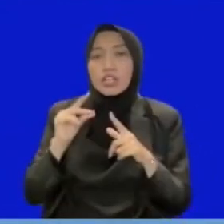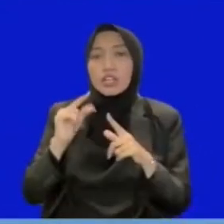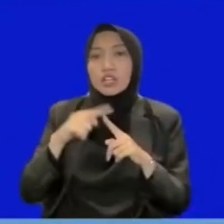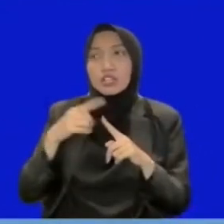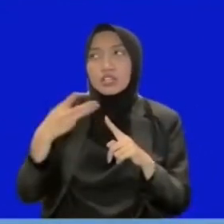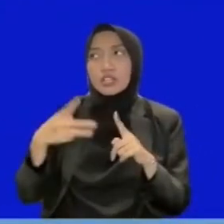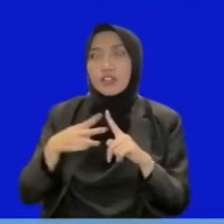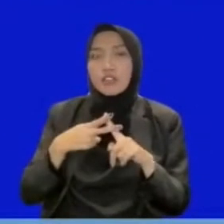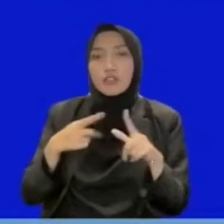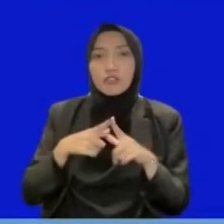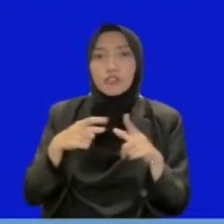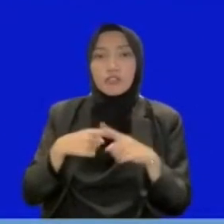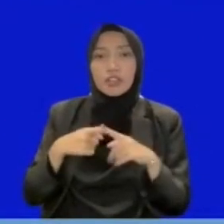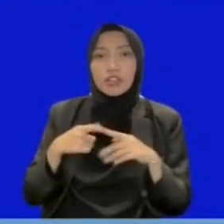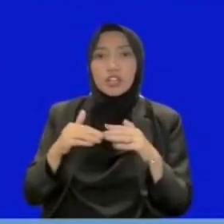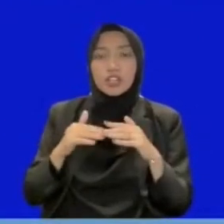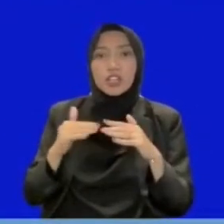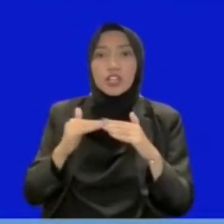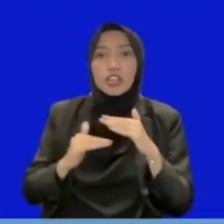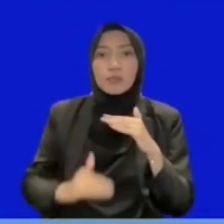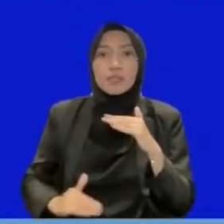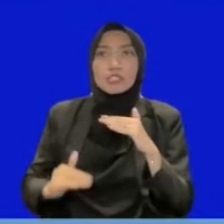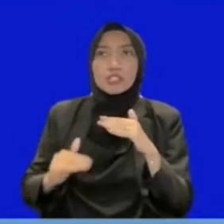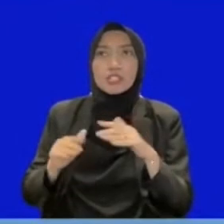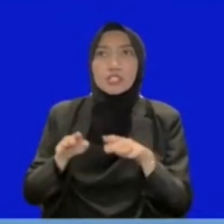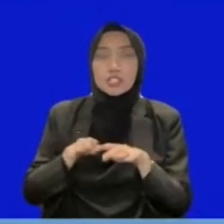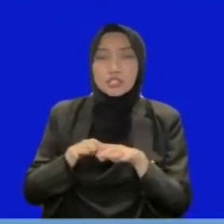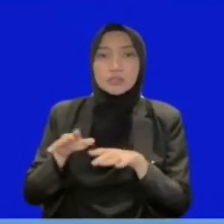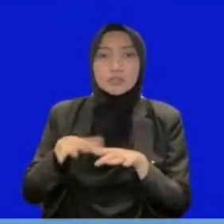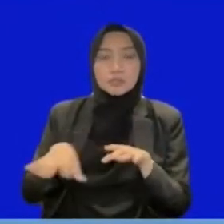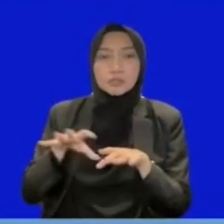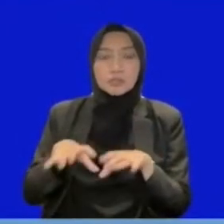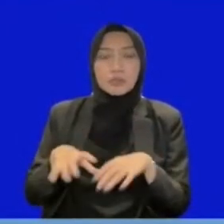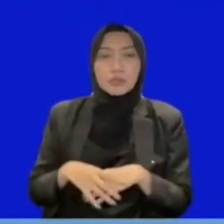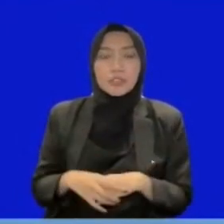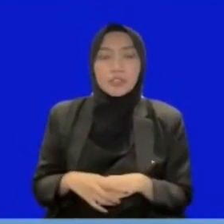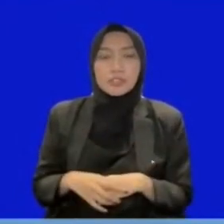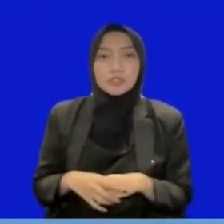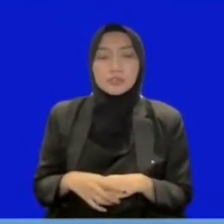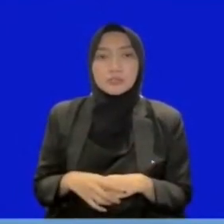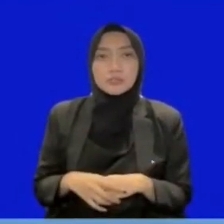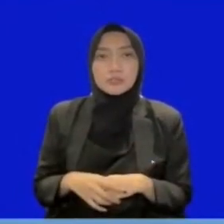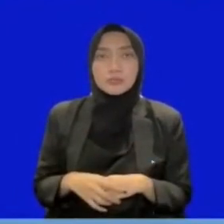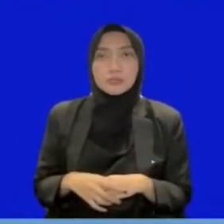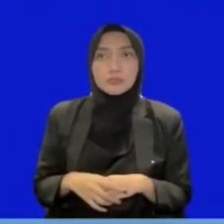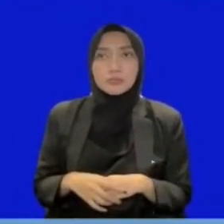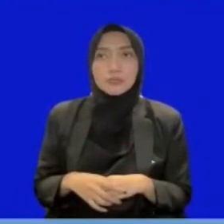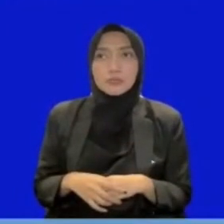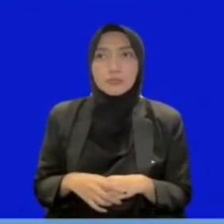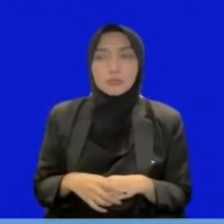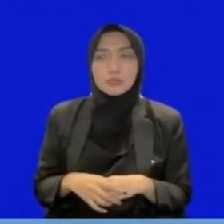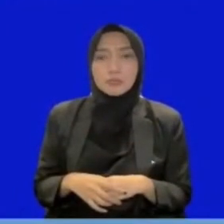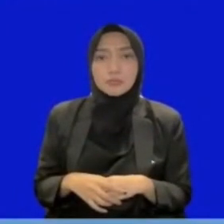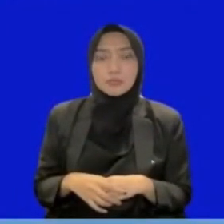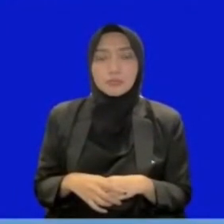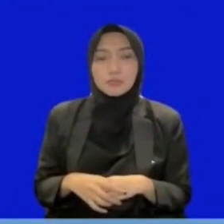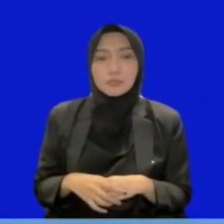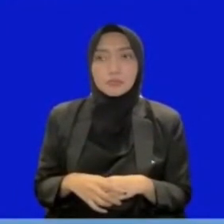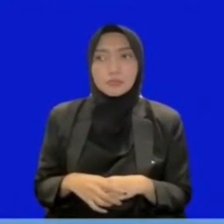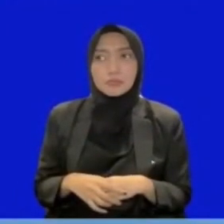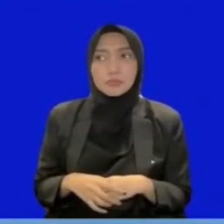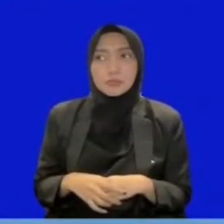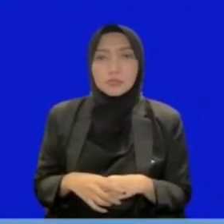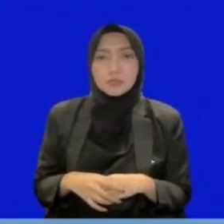juga lapisan stratigrafinya gitu yang ada. Nah, kemudian yang atribut dari kriteria 6